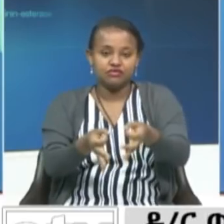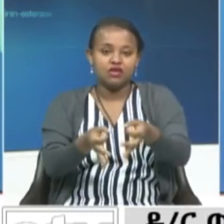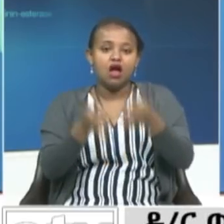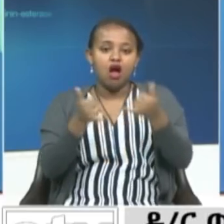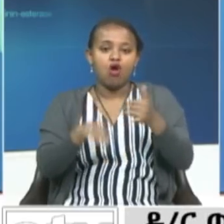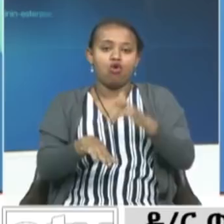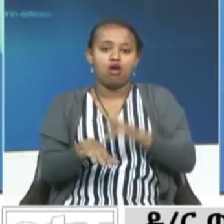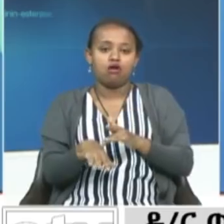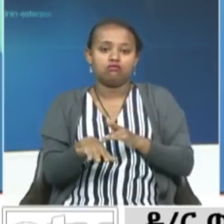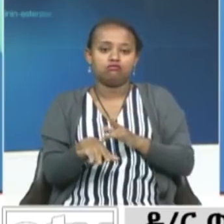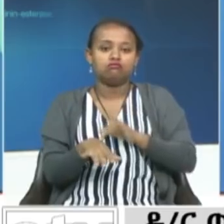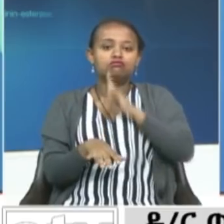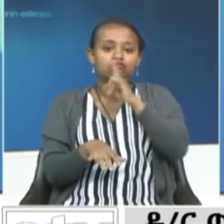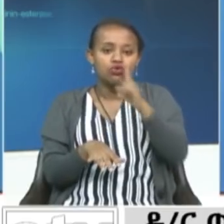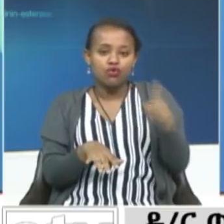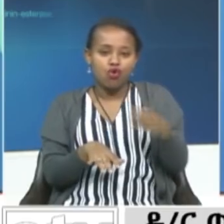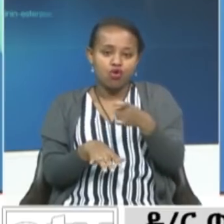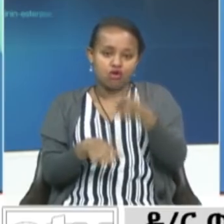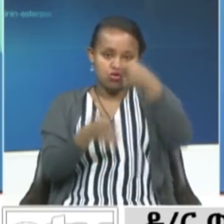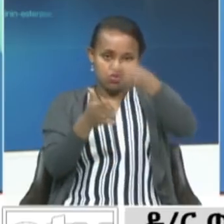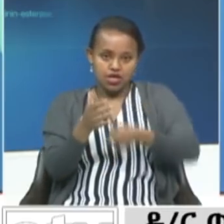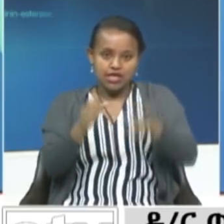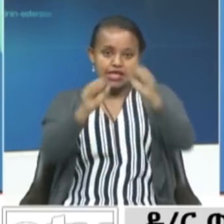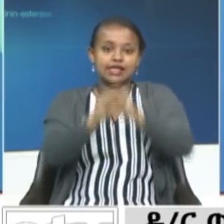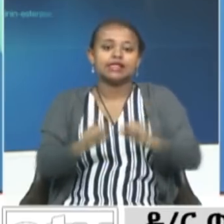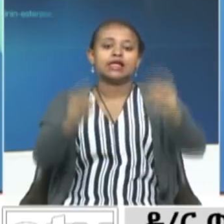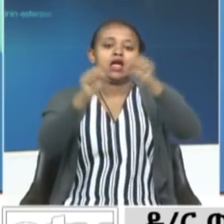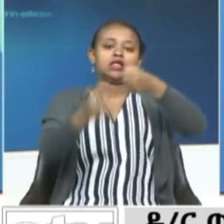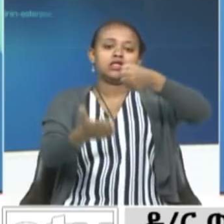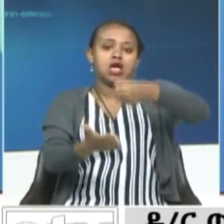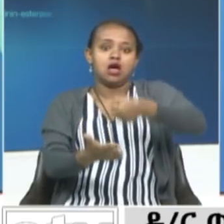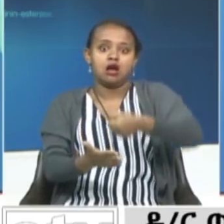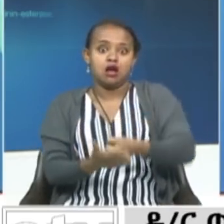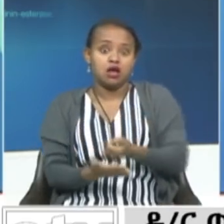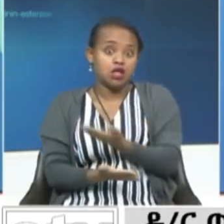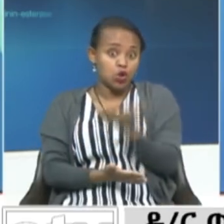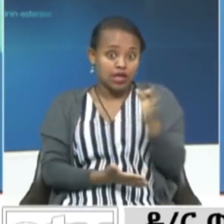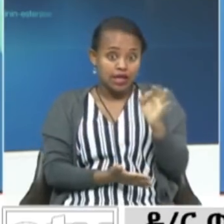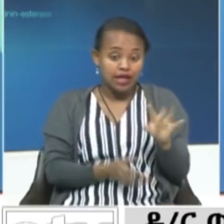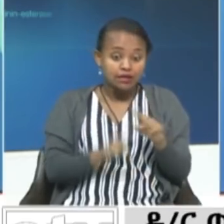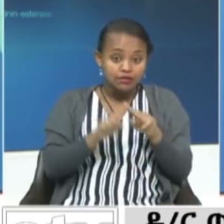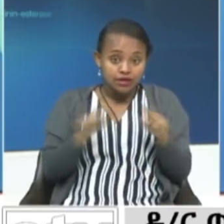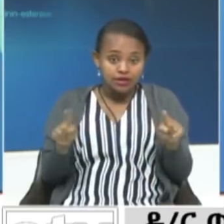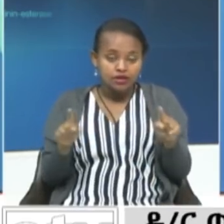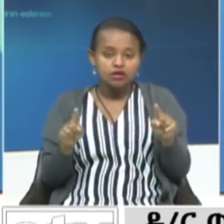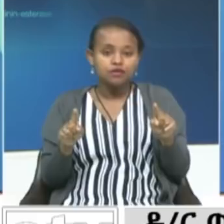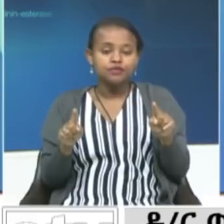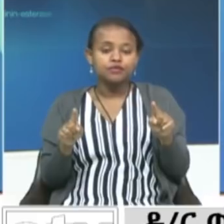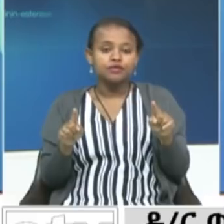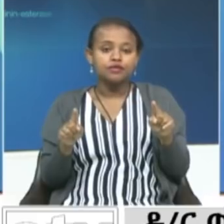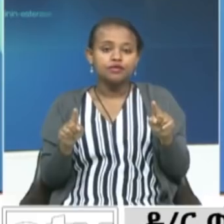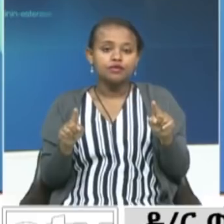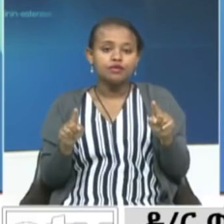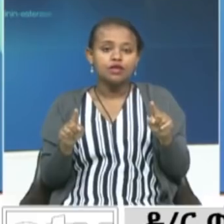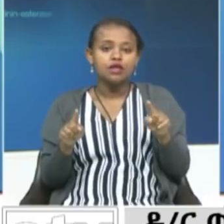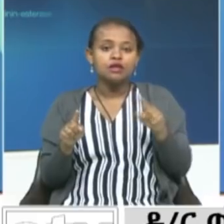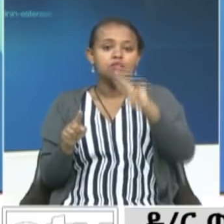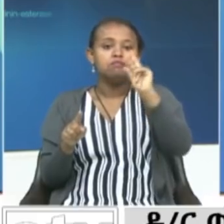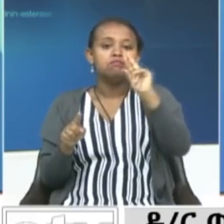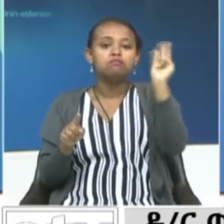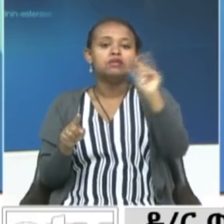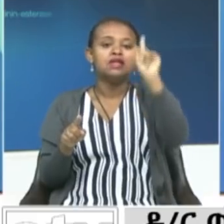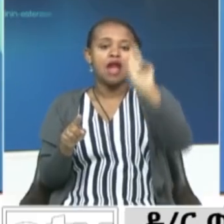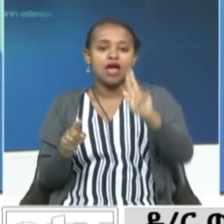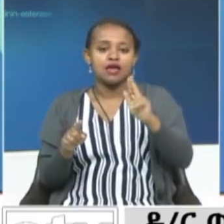ኤር ትራንስሚሽን አሁን ላይ ፕሩቭ የሆነ ውጤት እንትን ሳይንስ ያረጋገጠው ነገር የለም። ነገር ግን የብናኝ